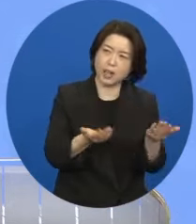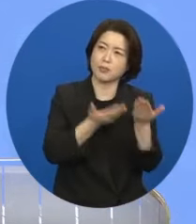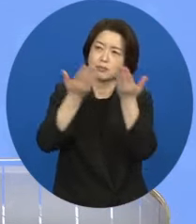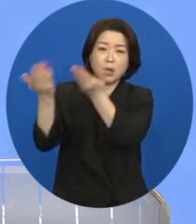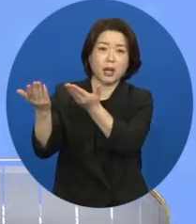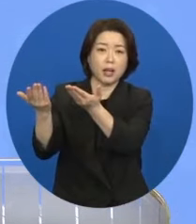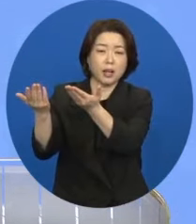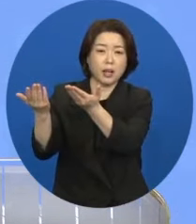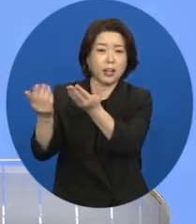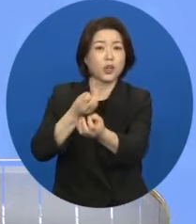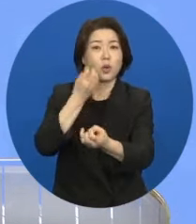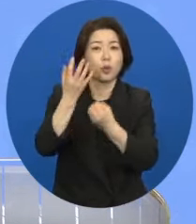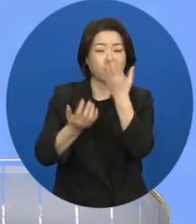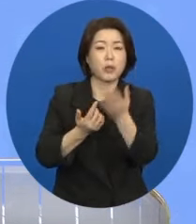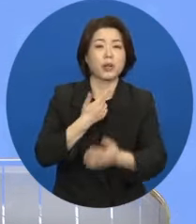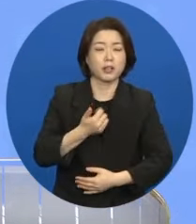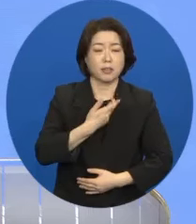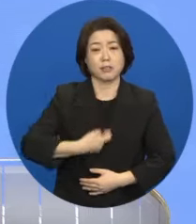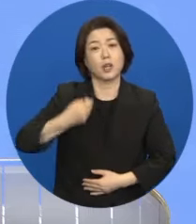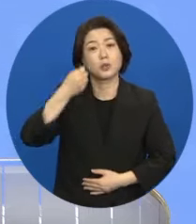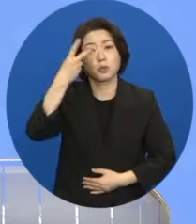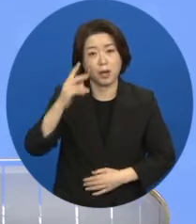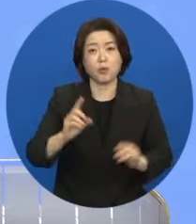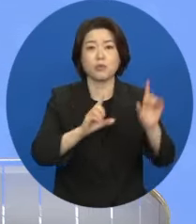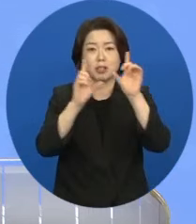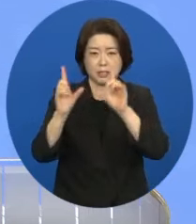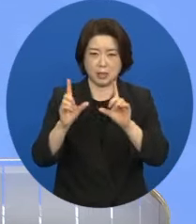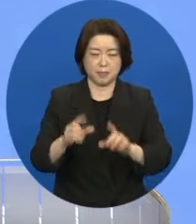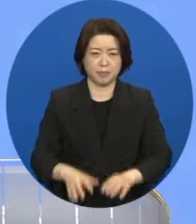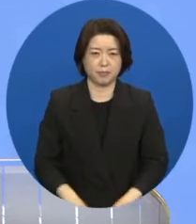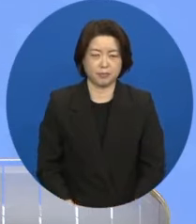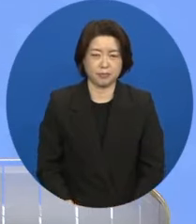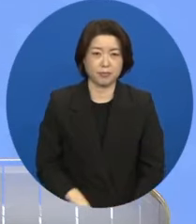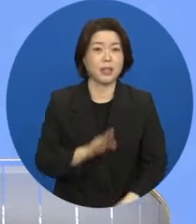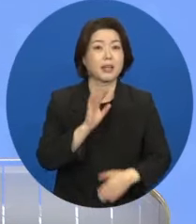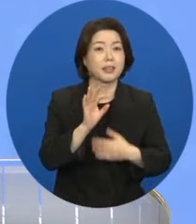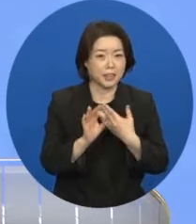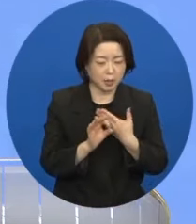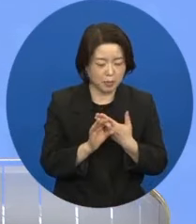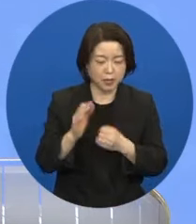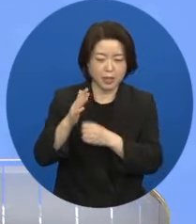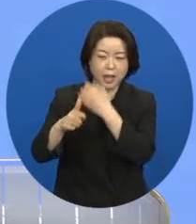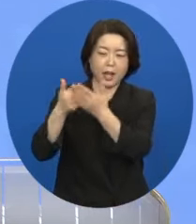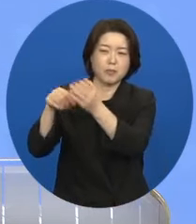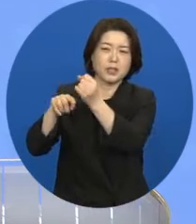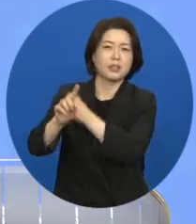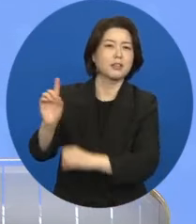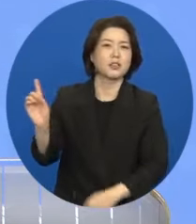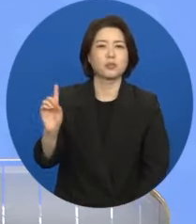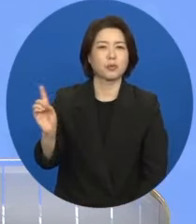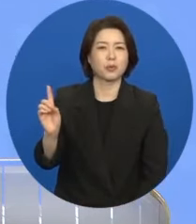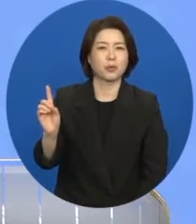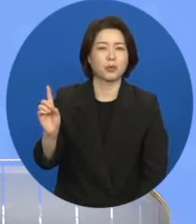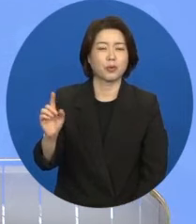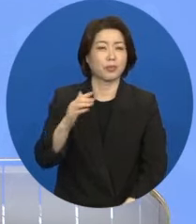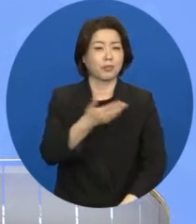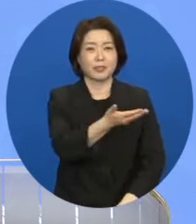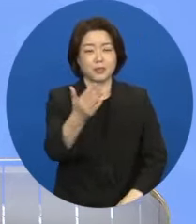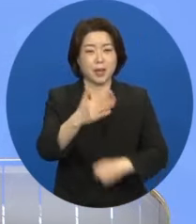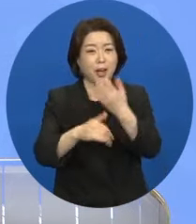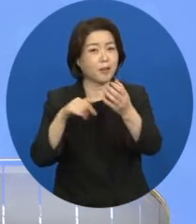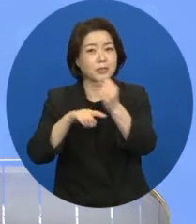것이 사도 바울의 삶 이었죠 자 그렇다면 하나님의 뜻이 무엇인가 여러분 하나님 뜻이